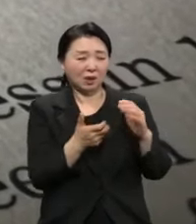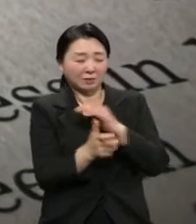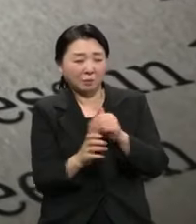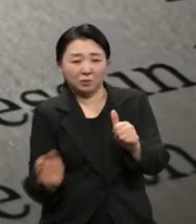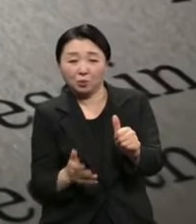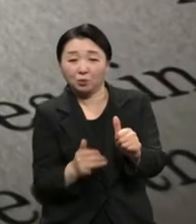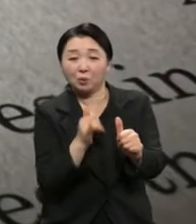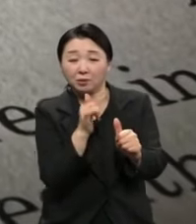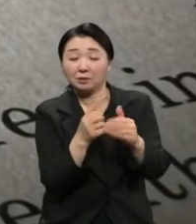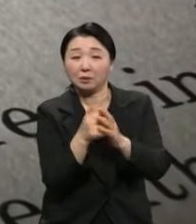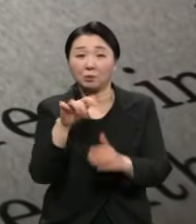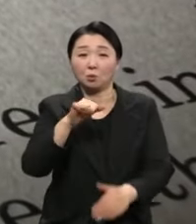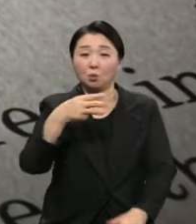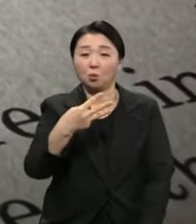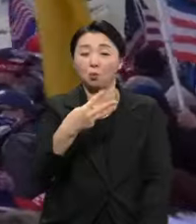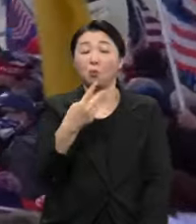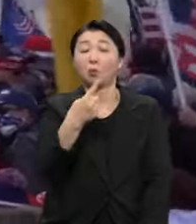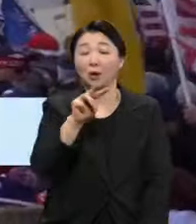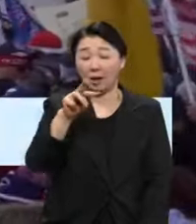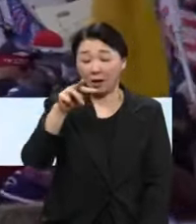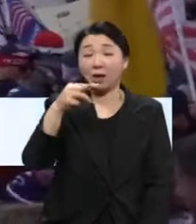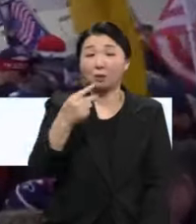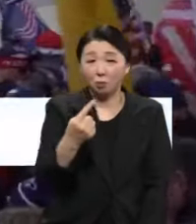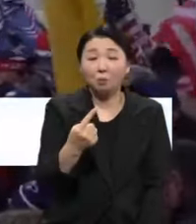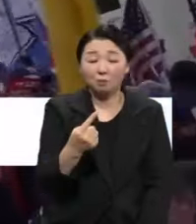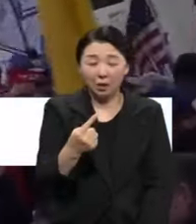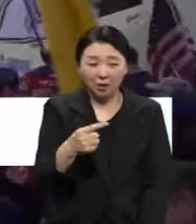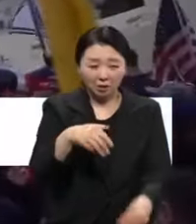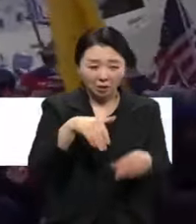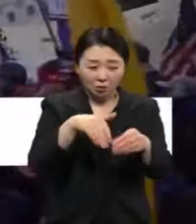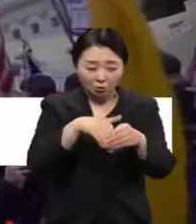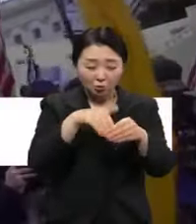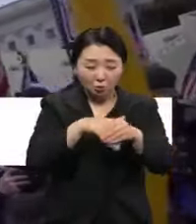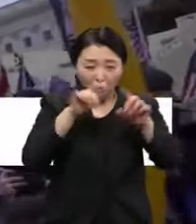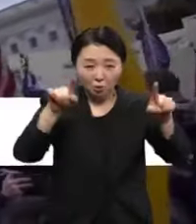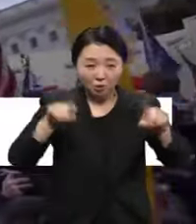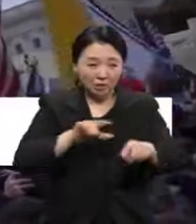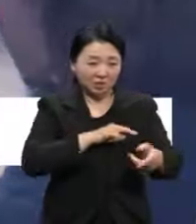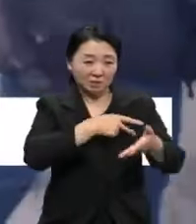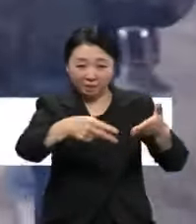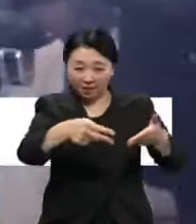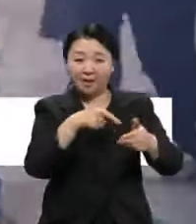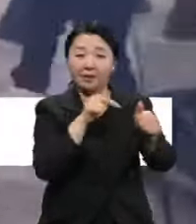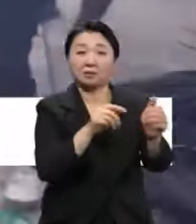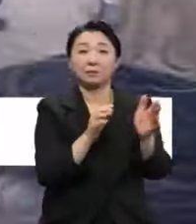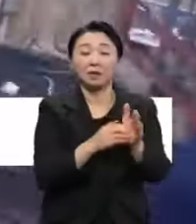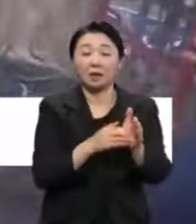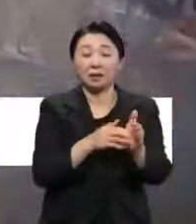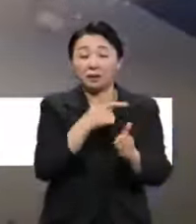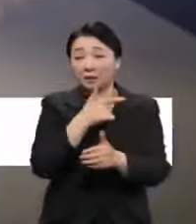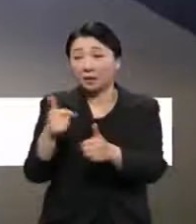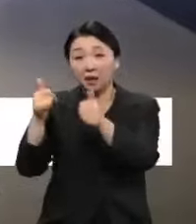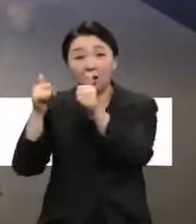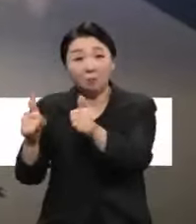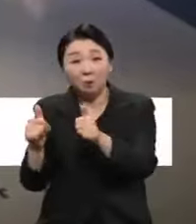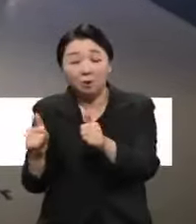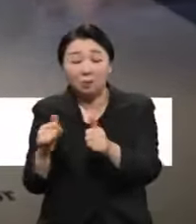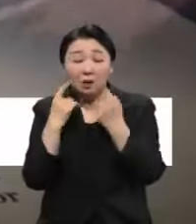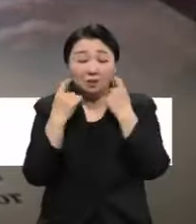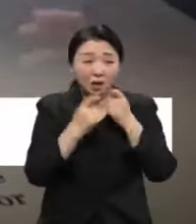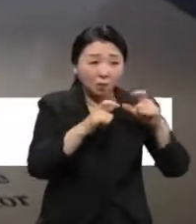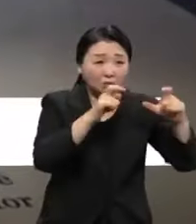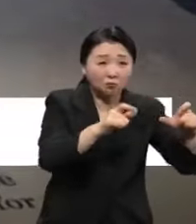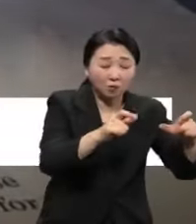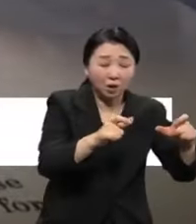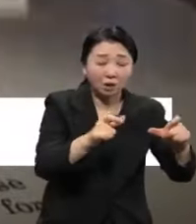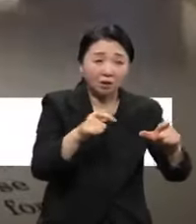선동했다며 콜로라도 대법원은 경선 투표용지에서 그의 이름을 빼도록 했습니다. 하지만 연방 대법관들은 개별 주가 대선